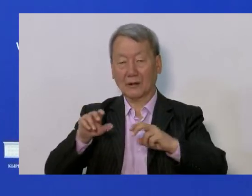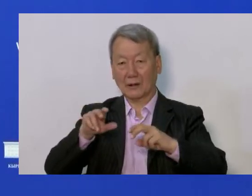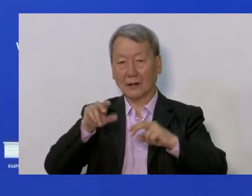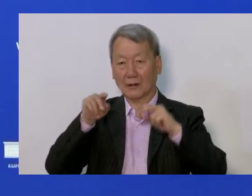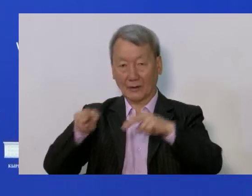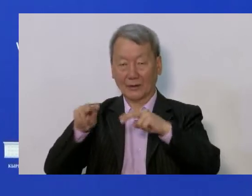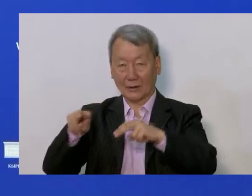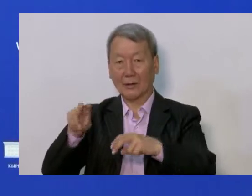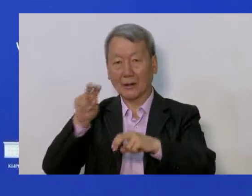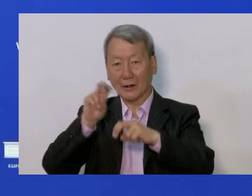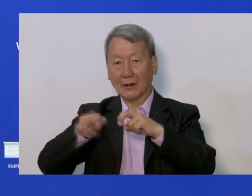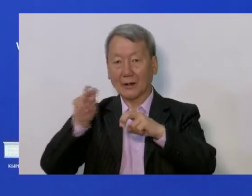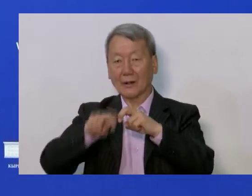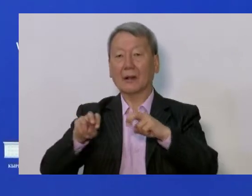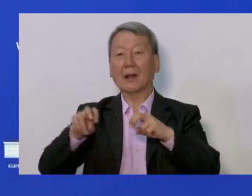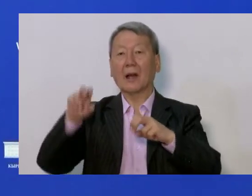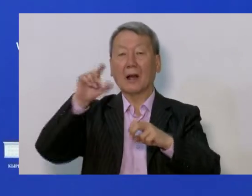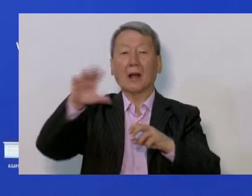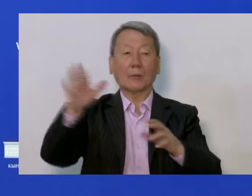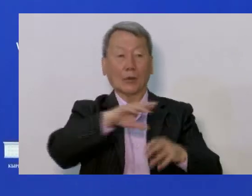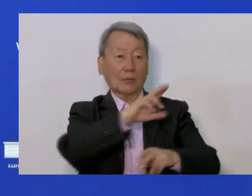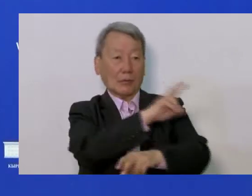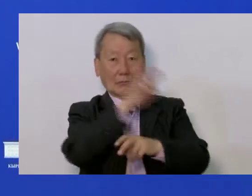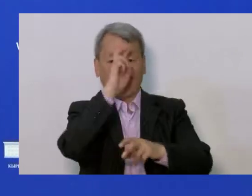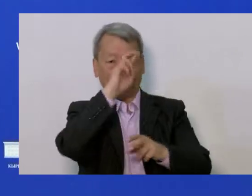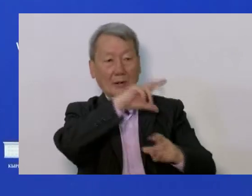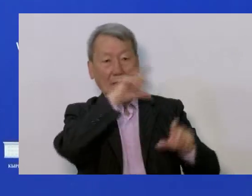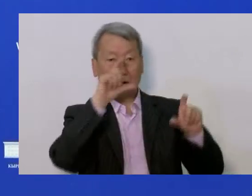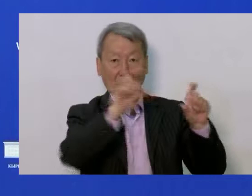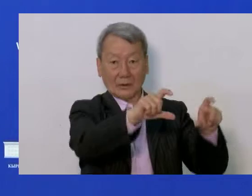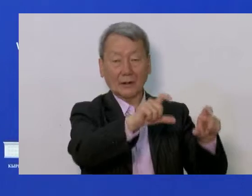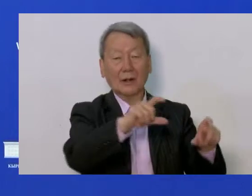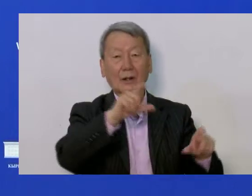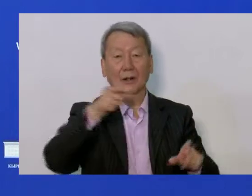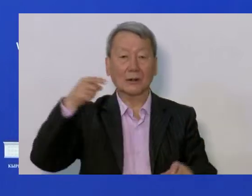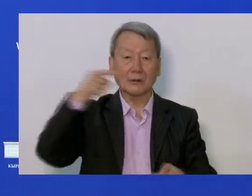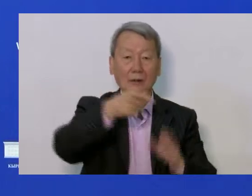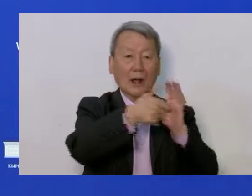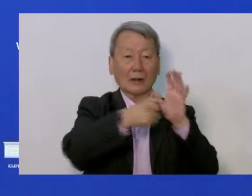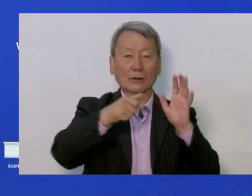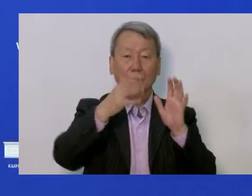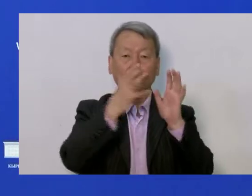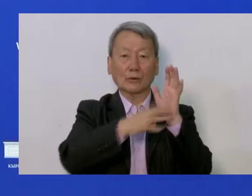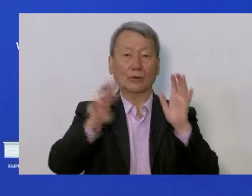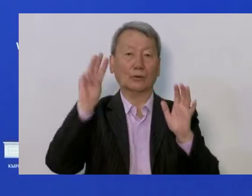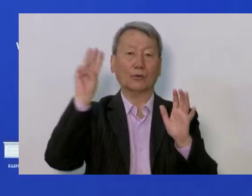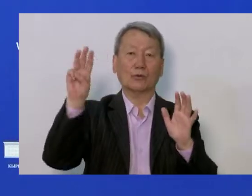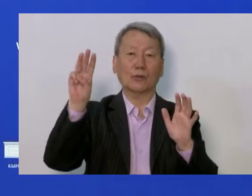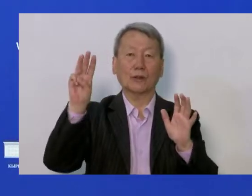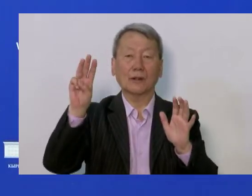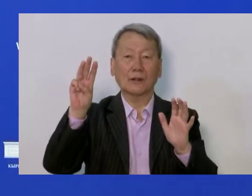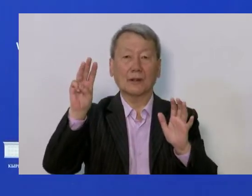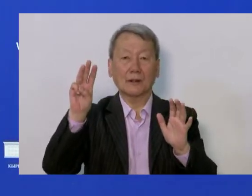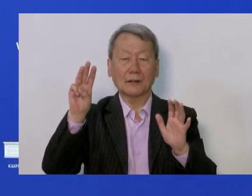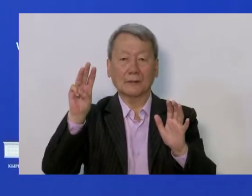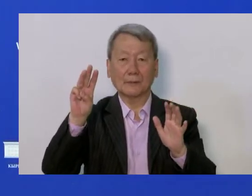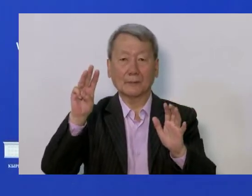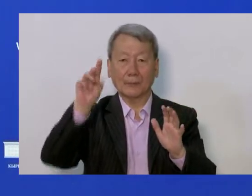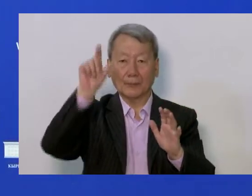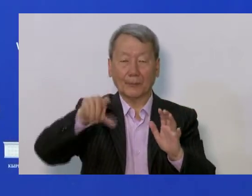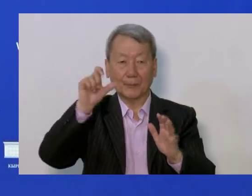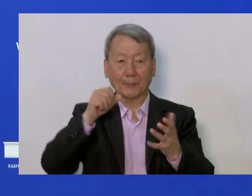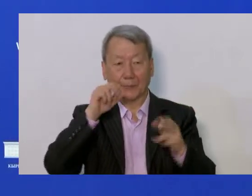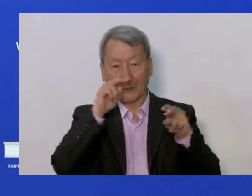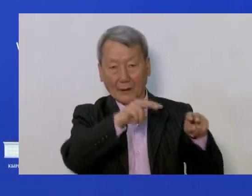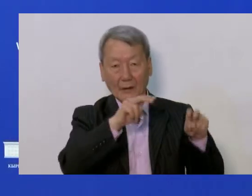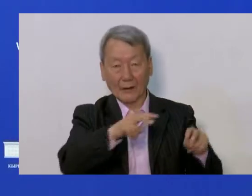болгондордун саны. Обсервацияларда бүгүнкү күнү 1693 адам жатып